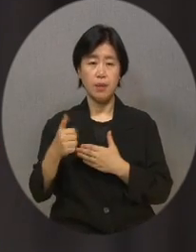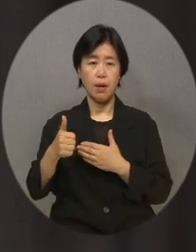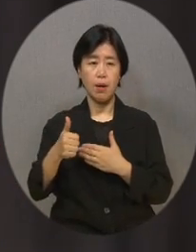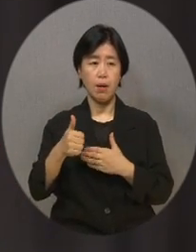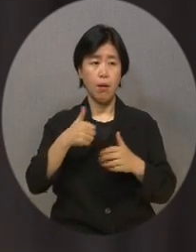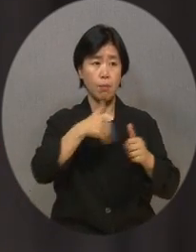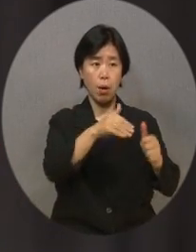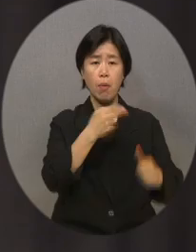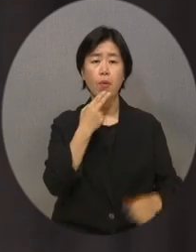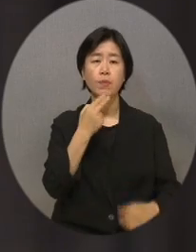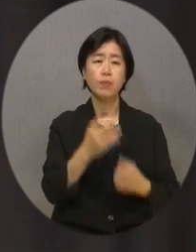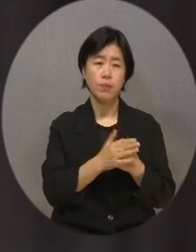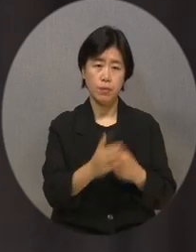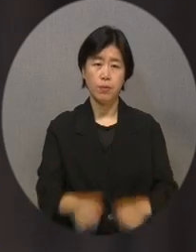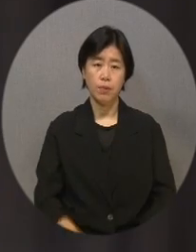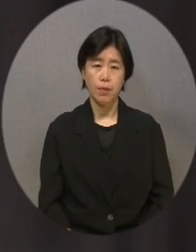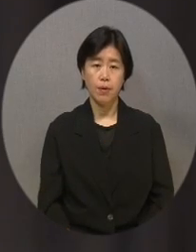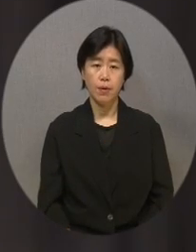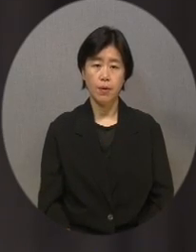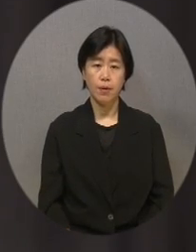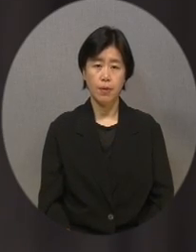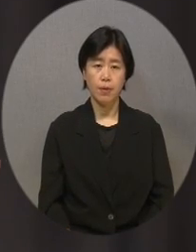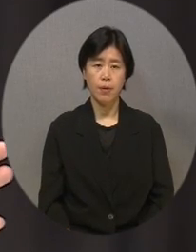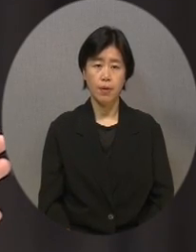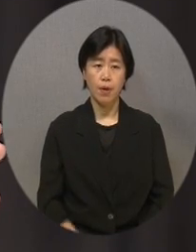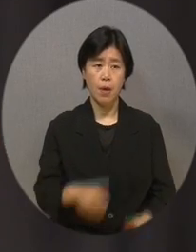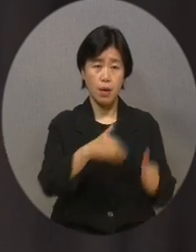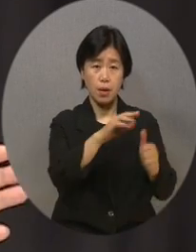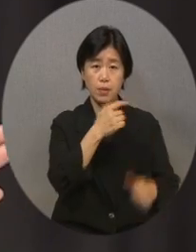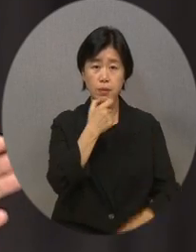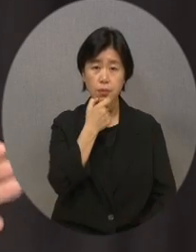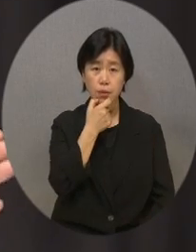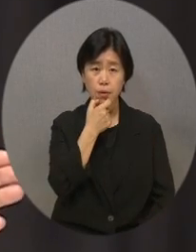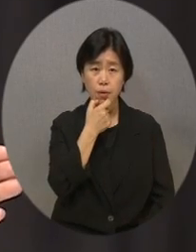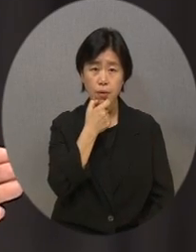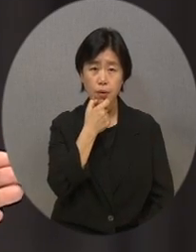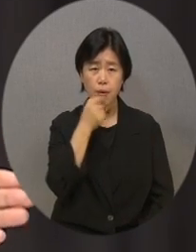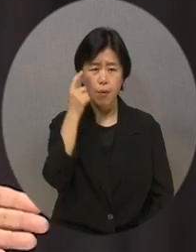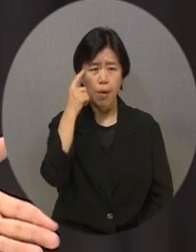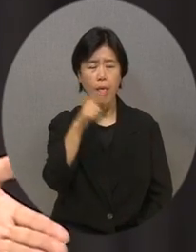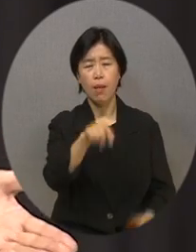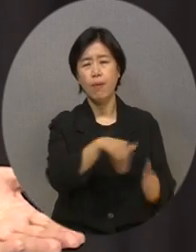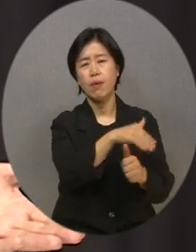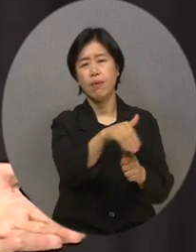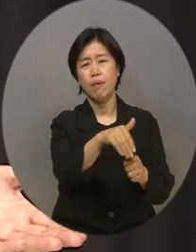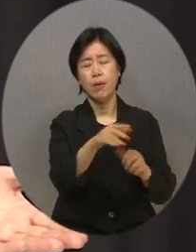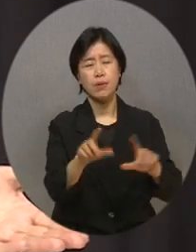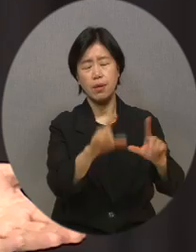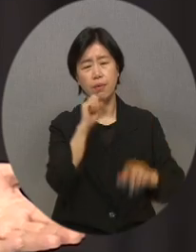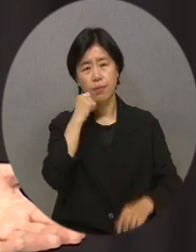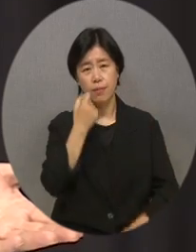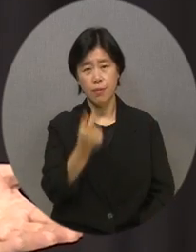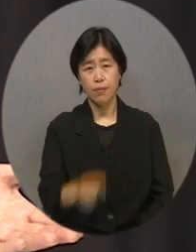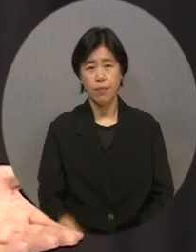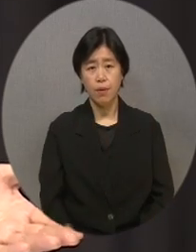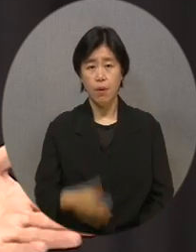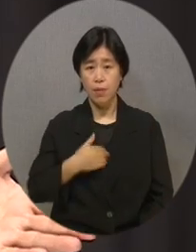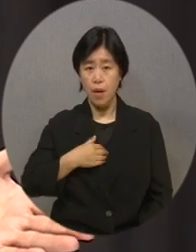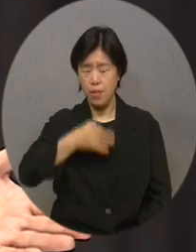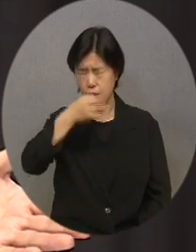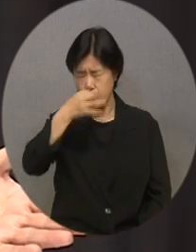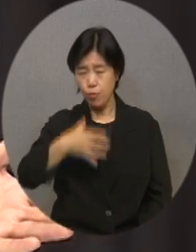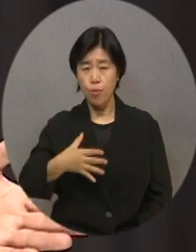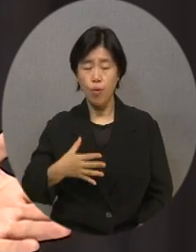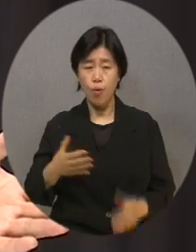나서 필수 의료나 지역 의료에 가기 싫은 것은 인지상정 같아요. 내가 왜 힘들게